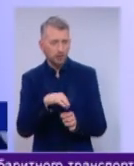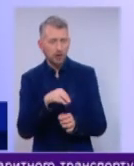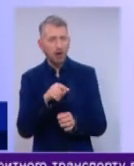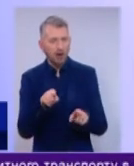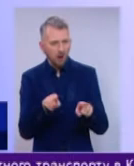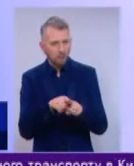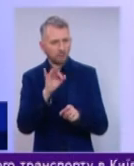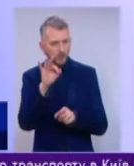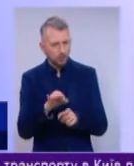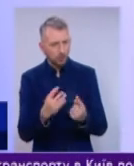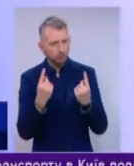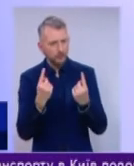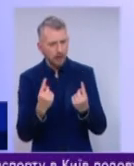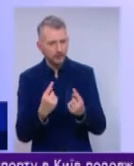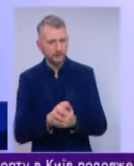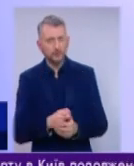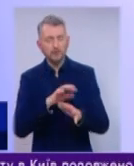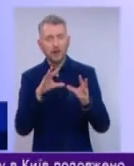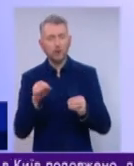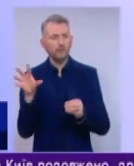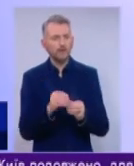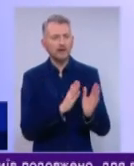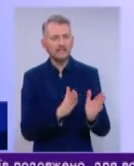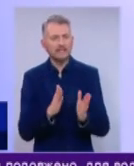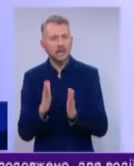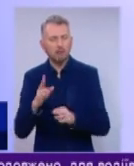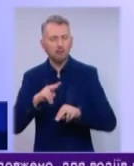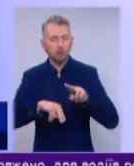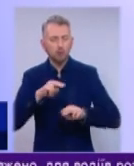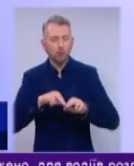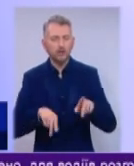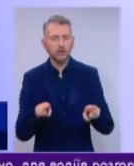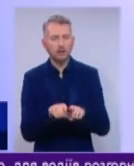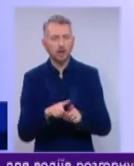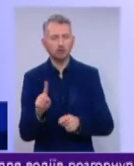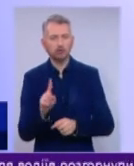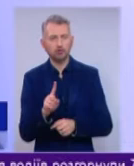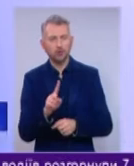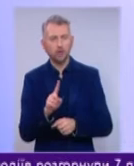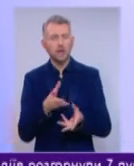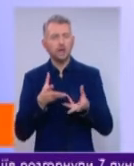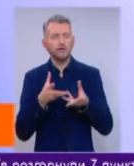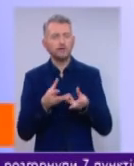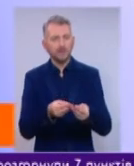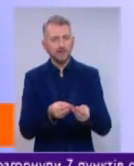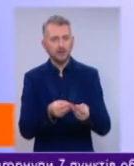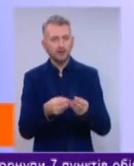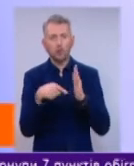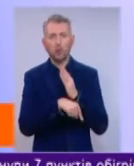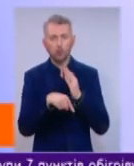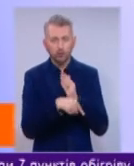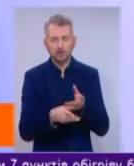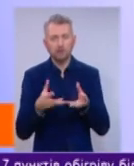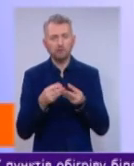дуже суттєвий. І загалом вся система побудована так, що вплив корупції,